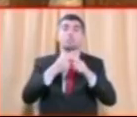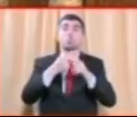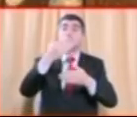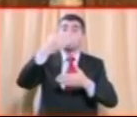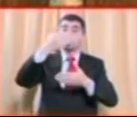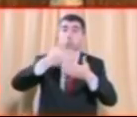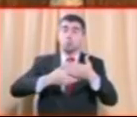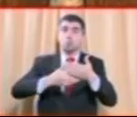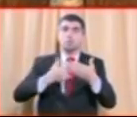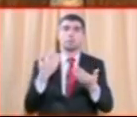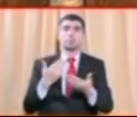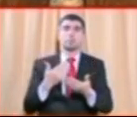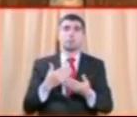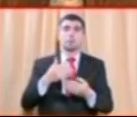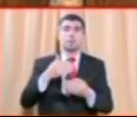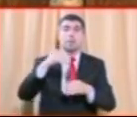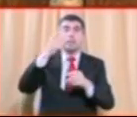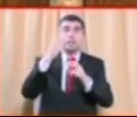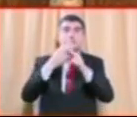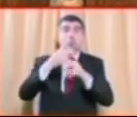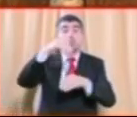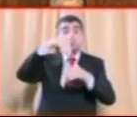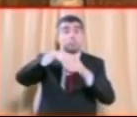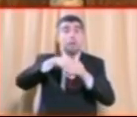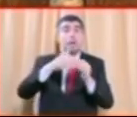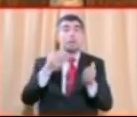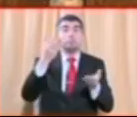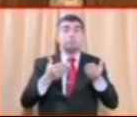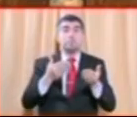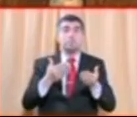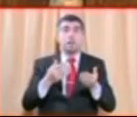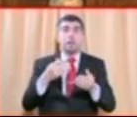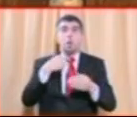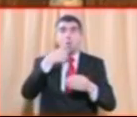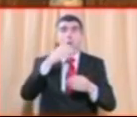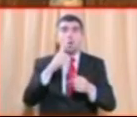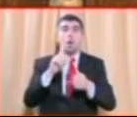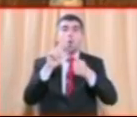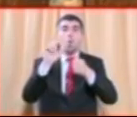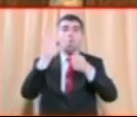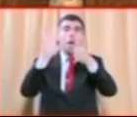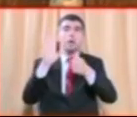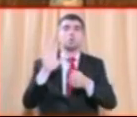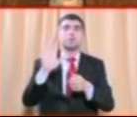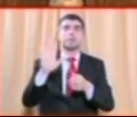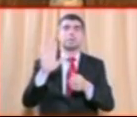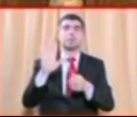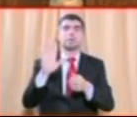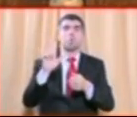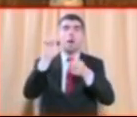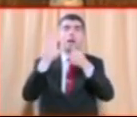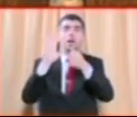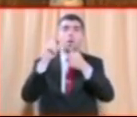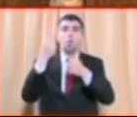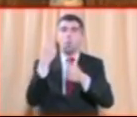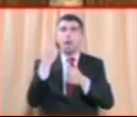باسم فريق، هذاك الفريق كان فيه 61 ولم يكن فيه 62. هذا اللي احنا